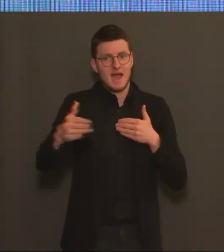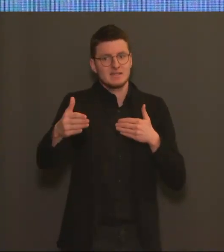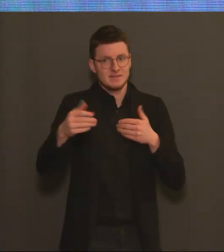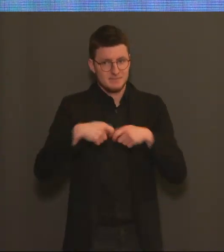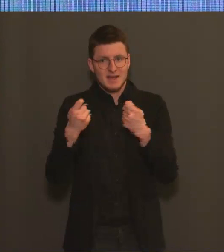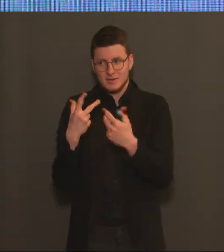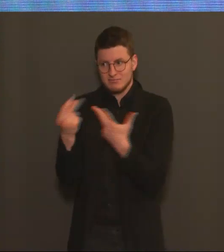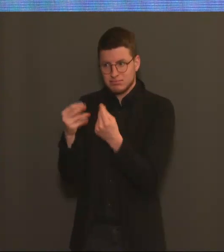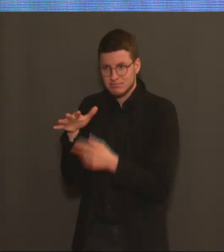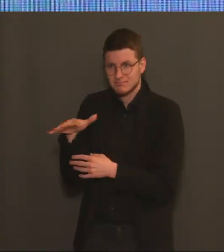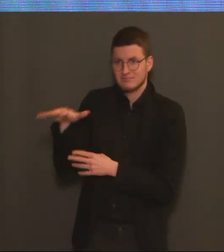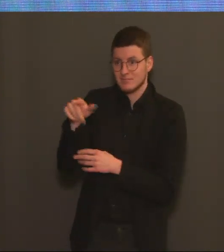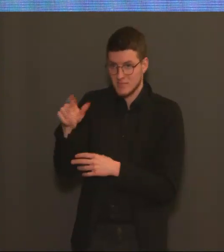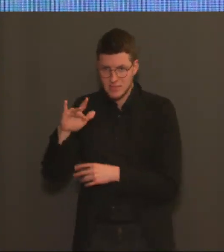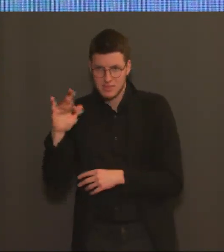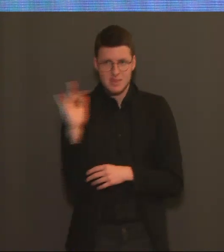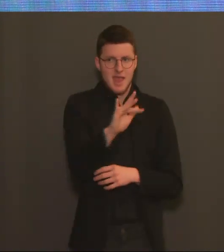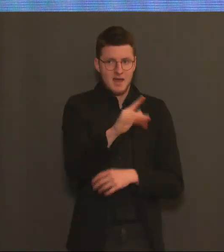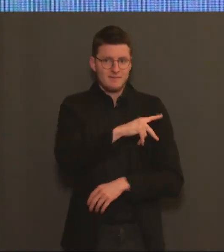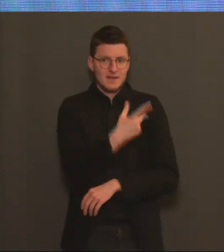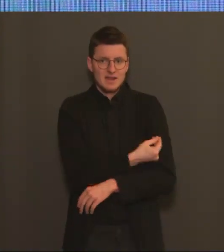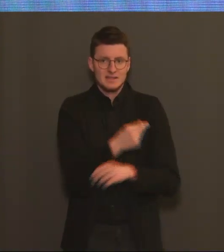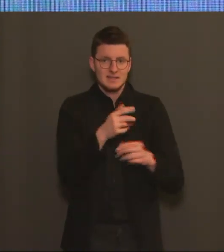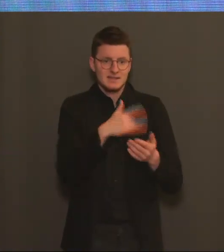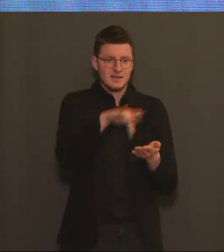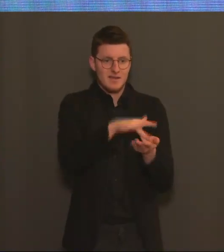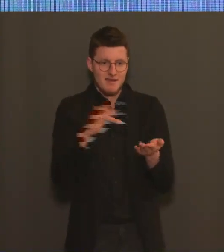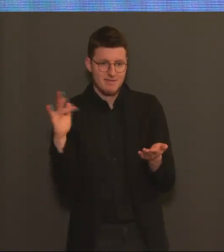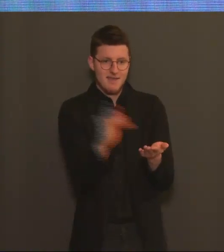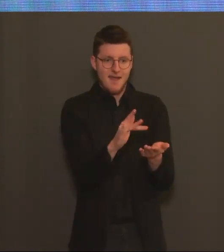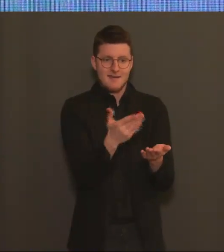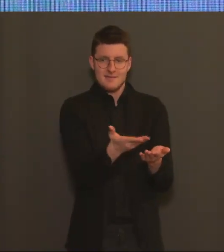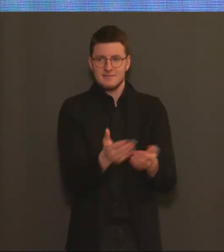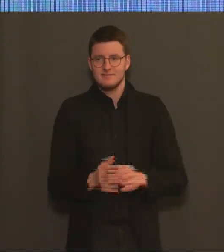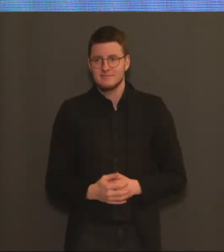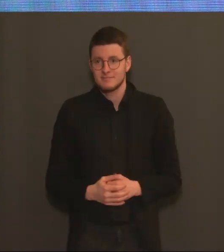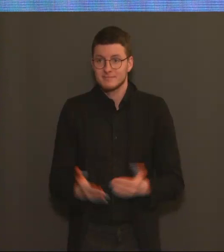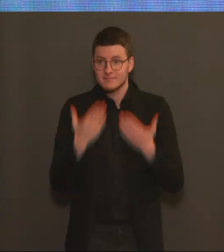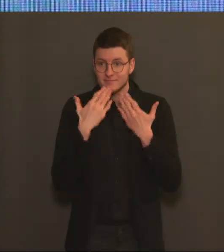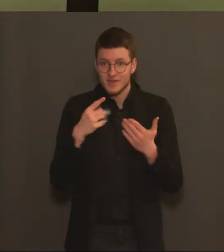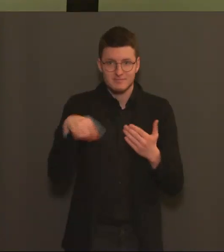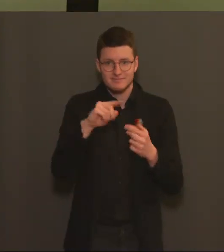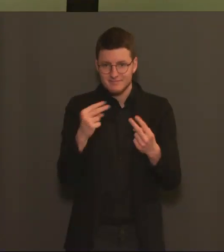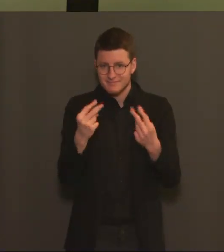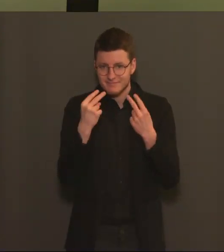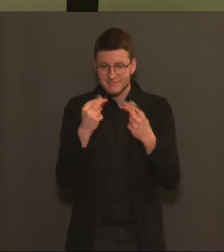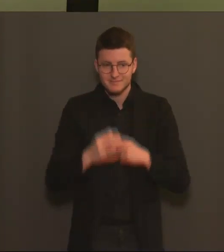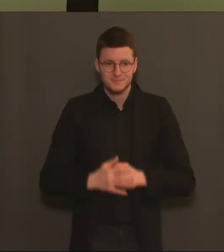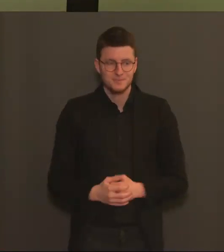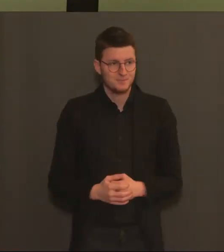dankzij de oprichting van vaccinatiecentra. Dank u voor uw attentie.